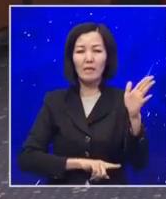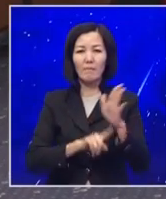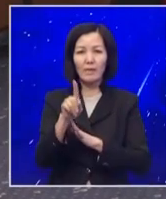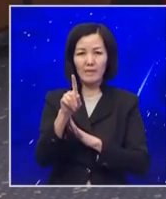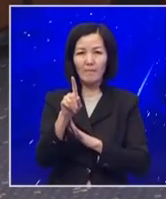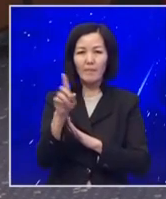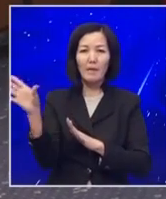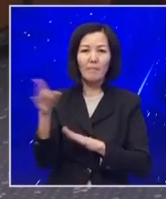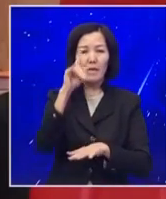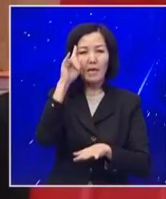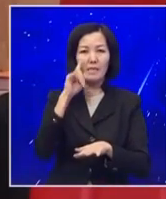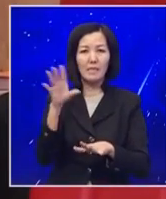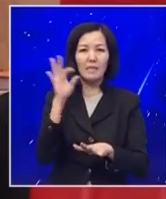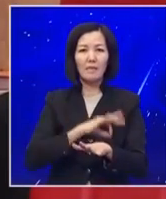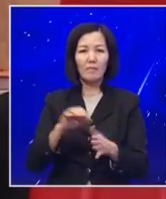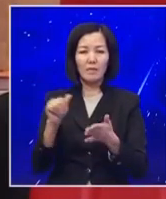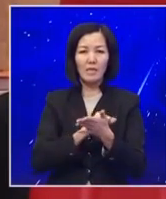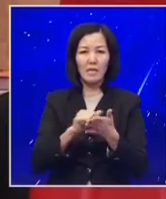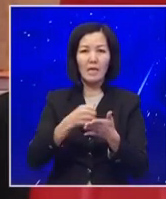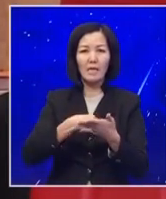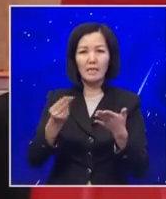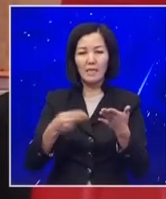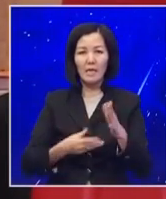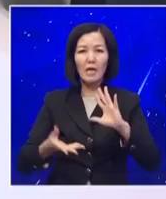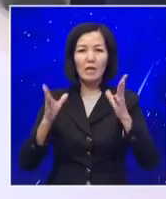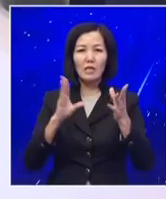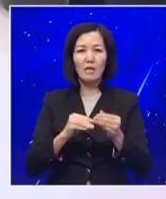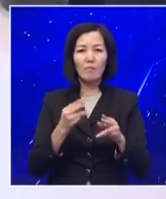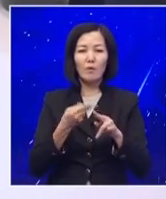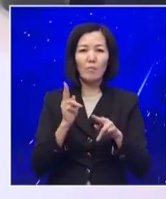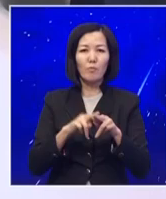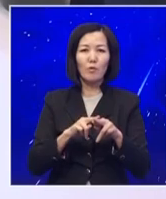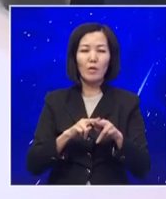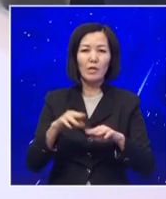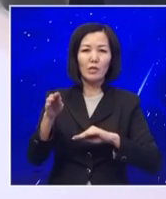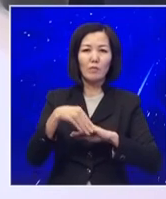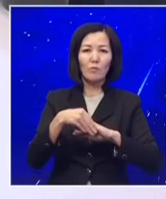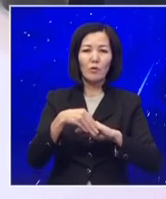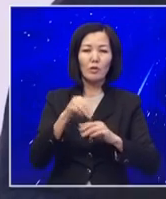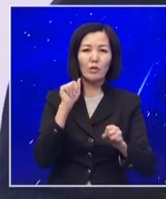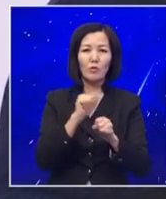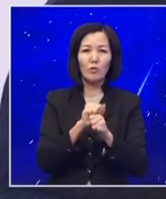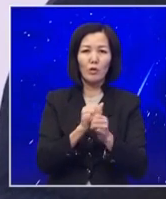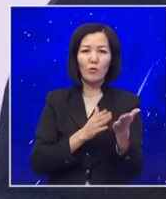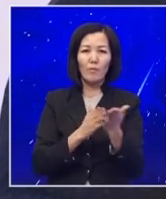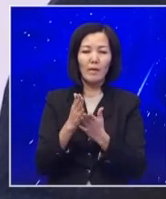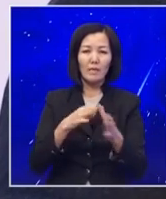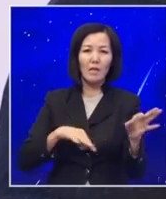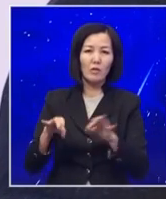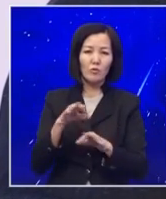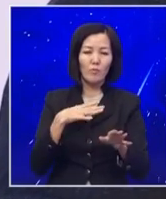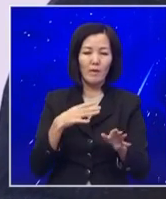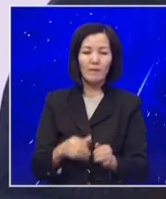айынан бастап барлық қазақстандықтар табыстарын декларациялайды. Жалпы бұл көлеңкелі экономика мен жемқорлықпен күресуге бағытталған